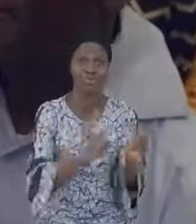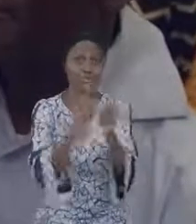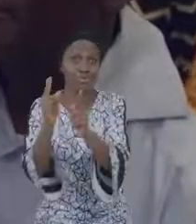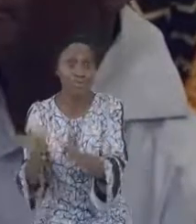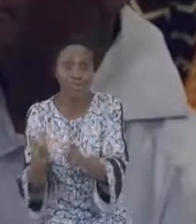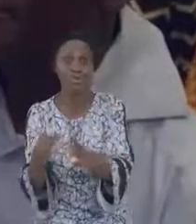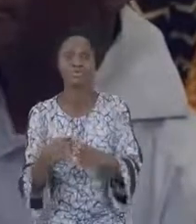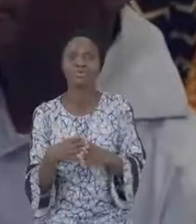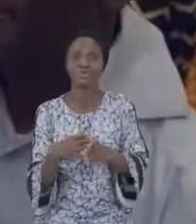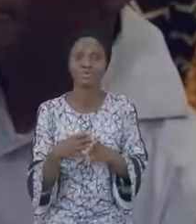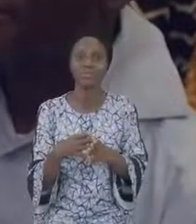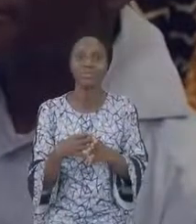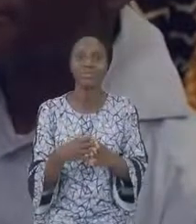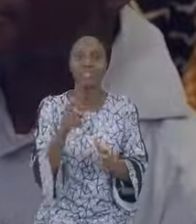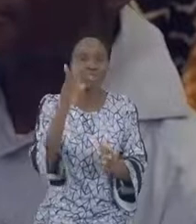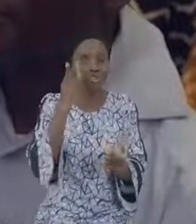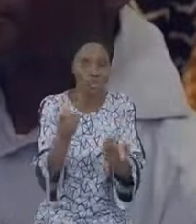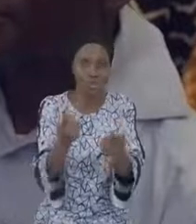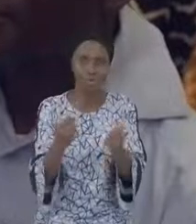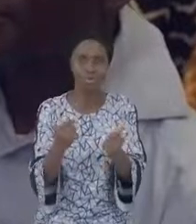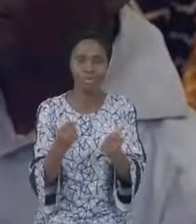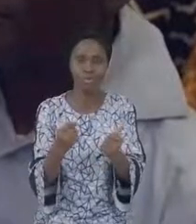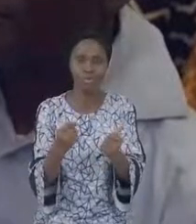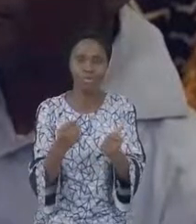tu t'approches, et